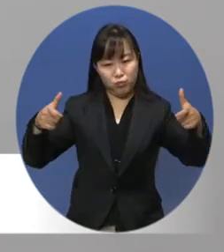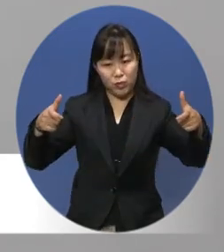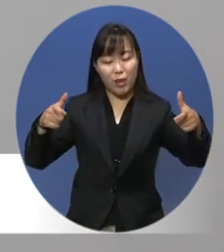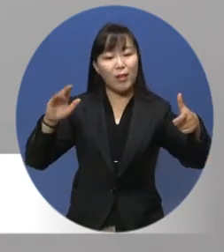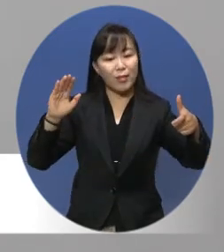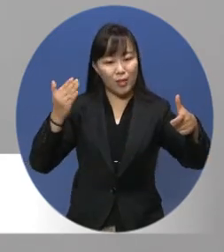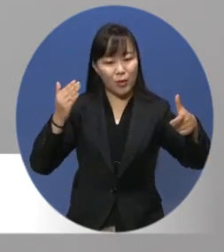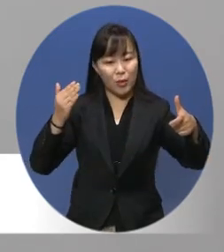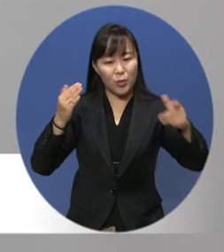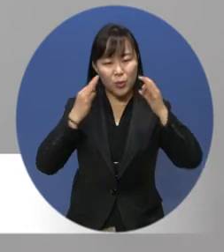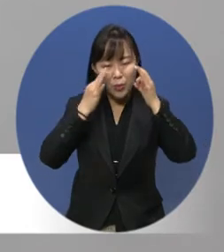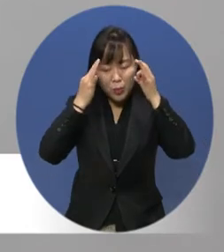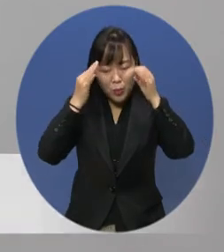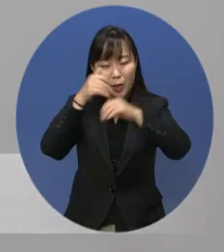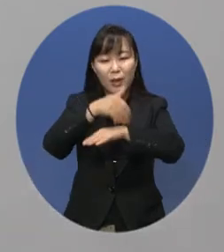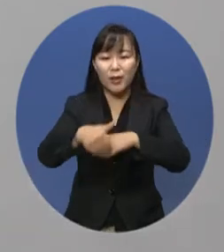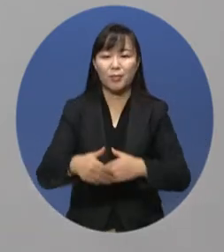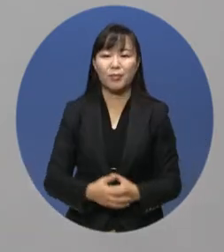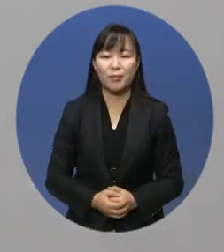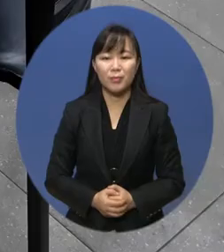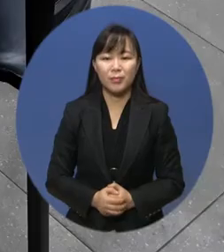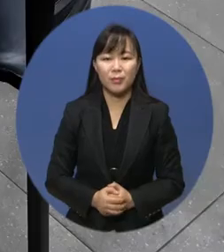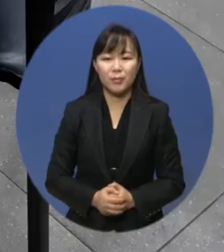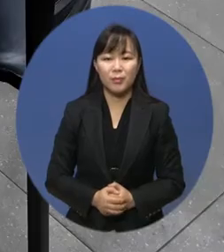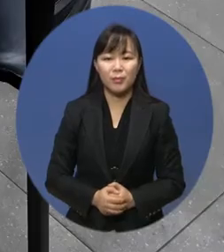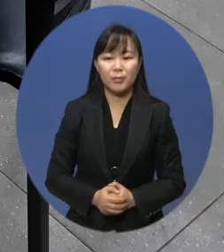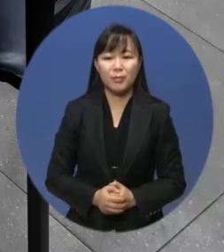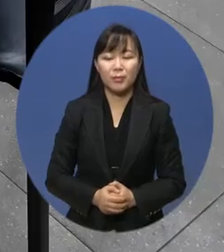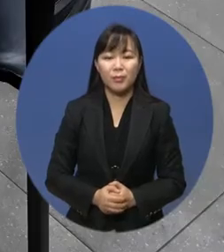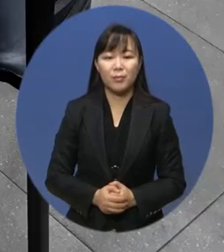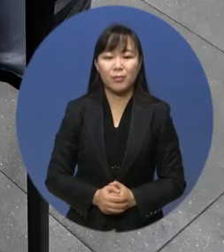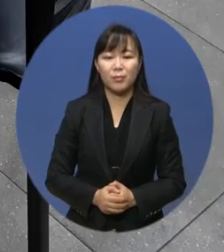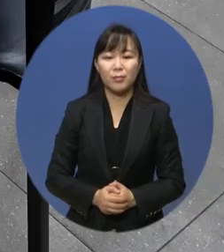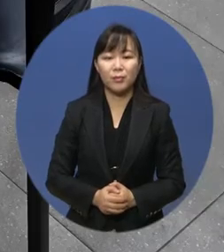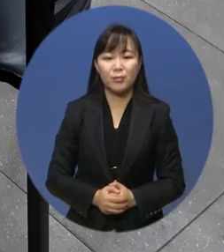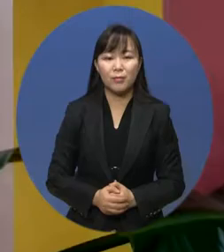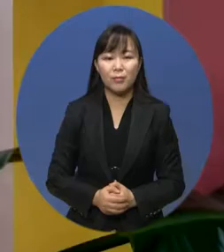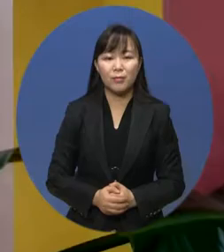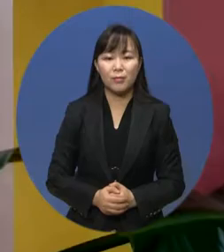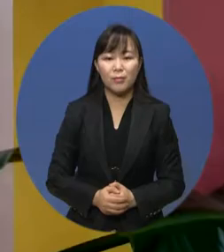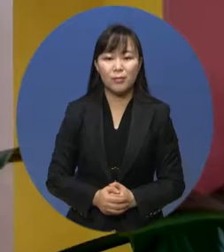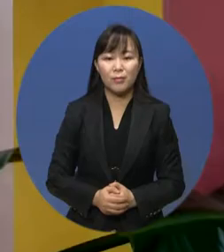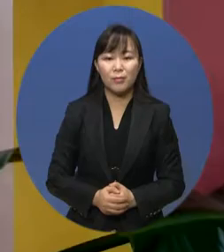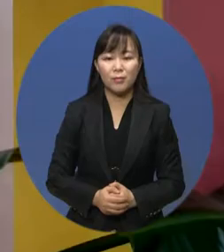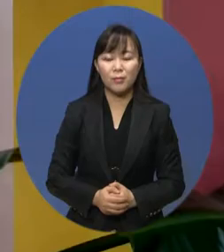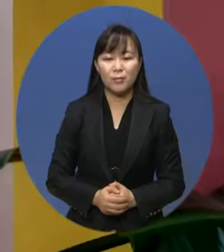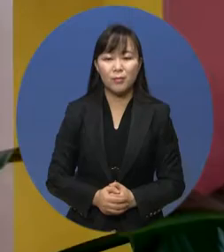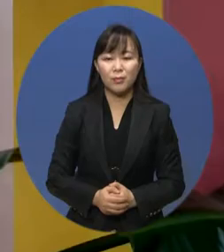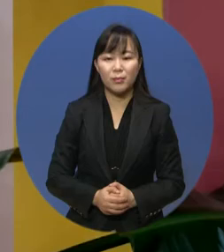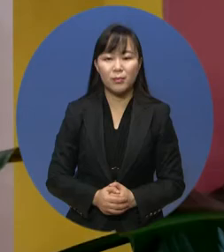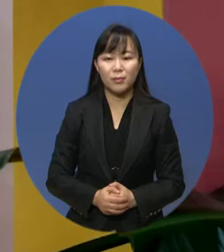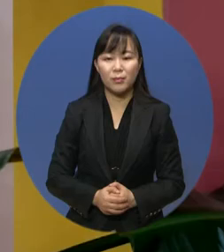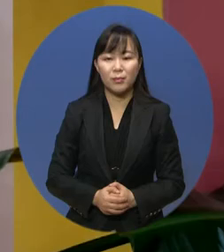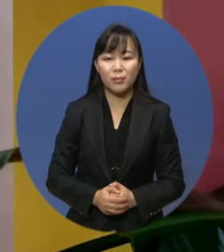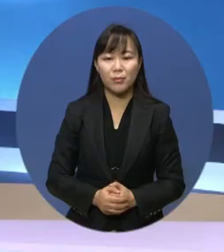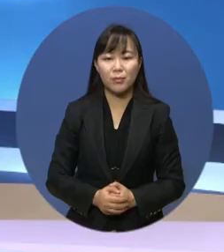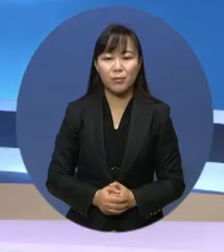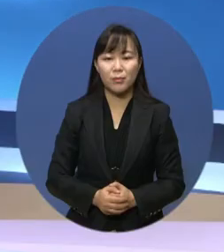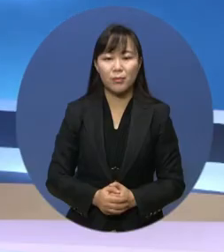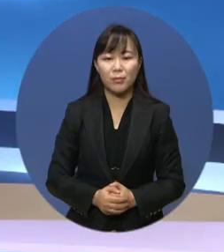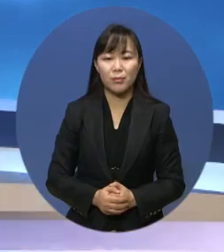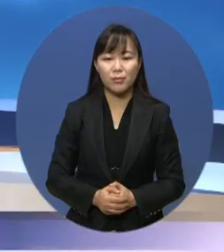있도록 노력해 나갈 계획입니다. 복지TV 경기방송 정운선입니다.